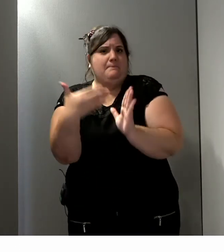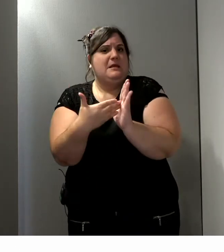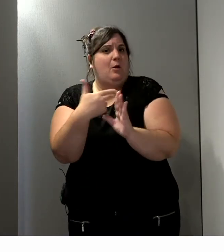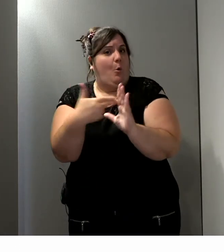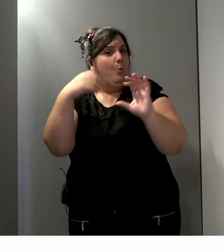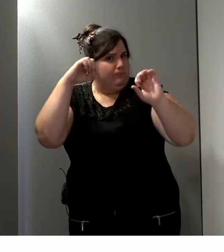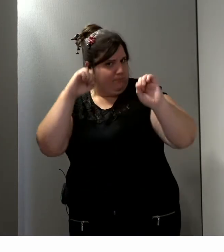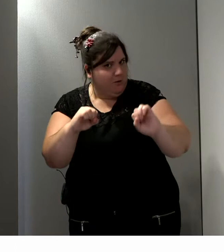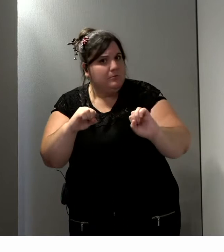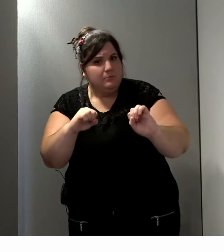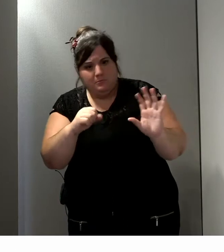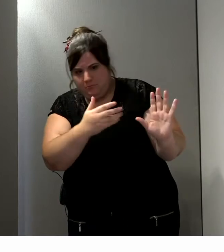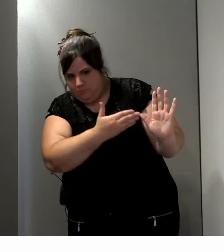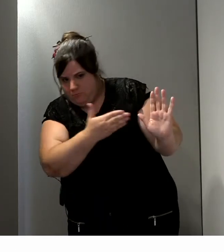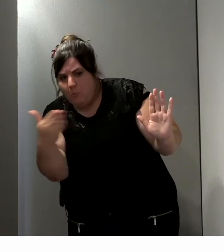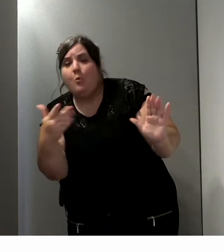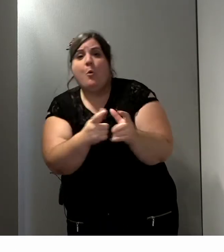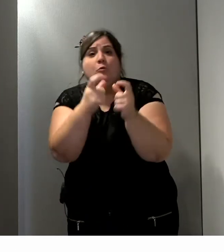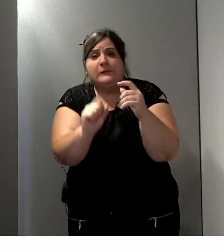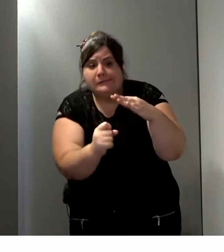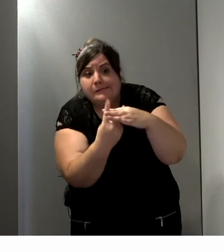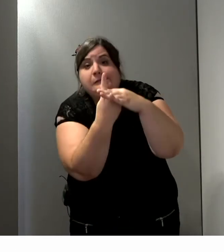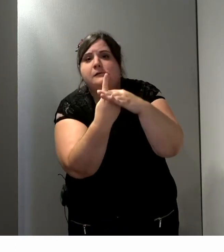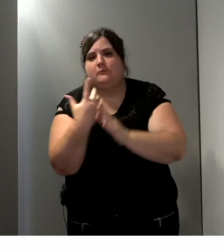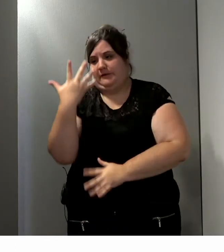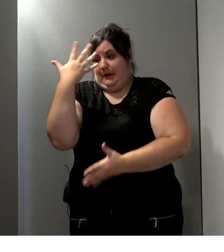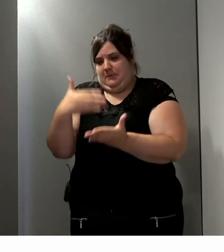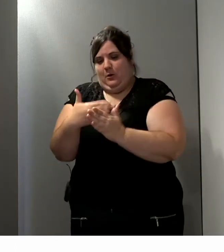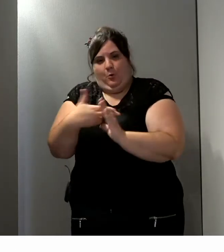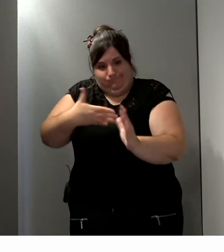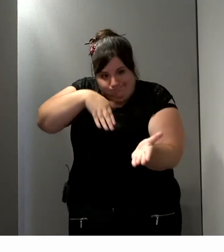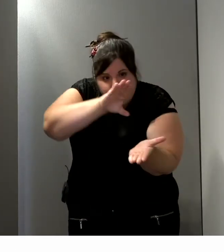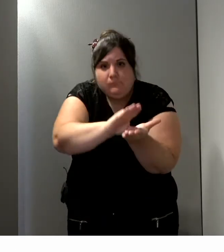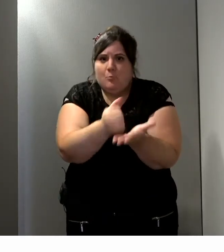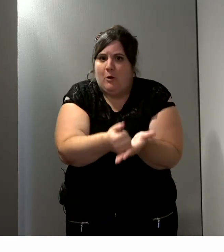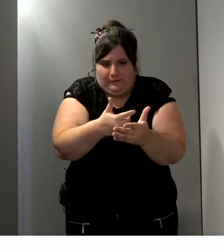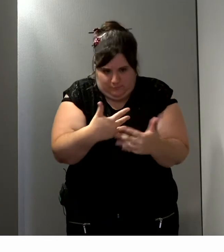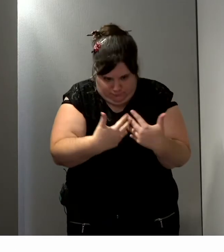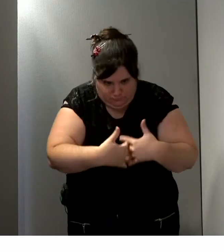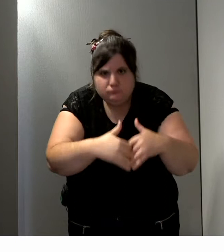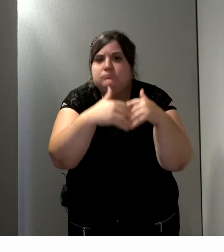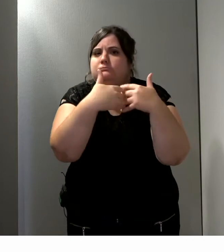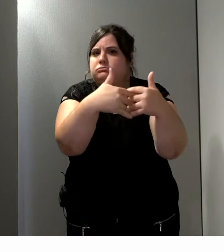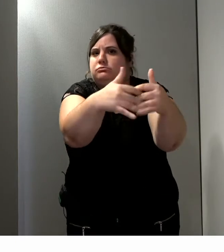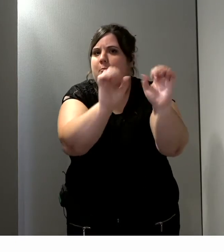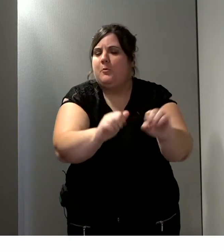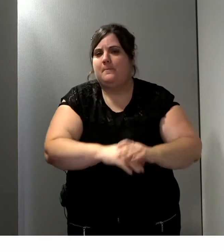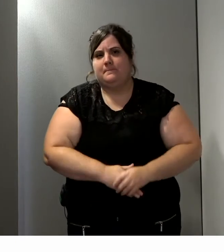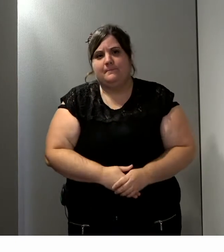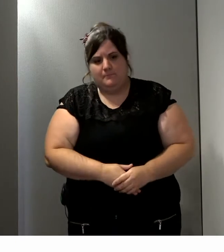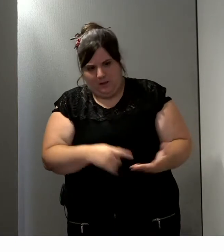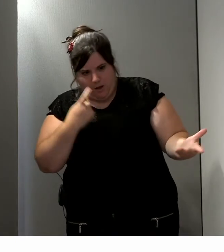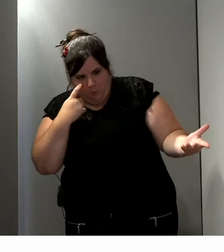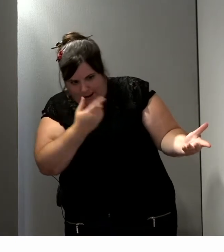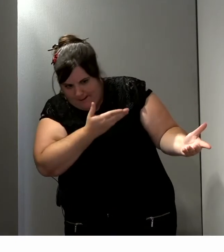€ pour aider justement au démarrage de l'activité. On a un dispositif qui est mis en place